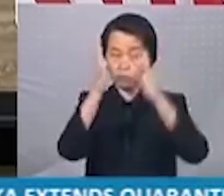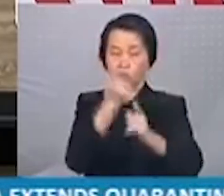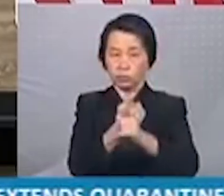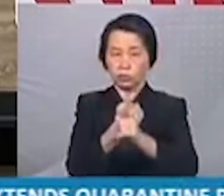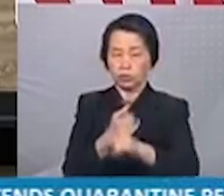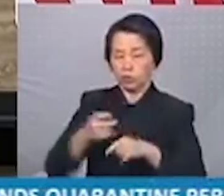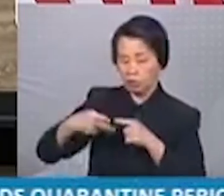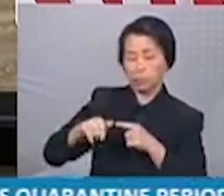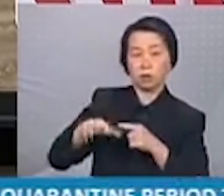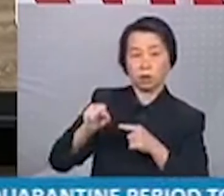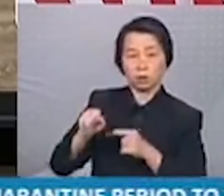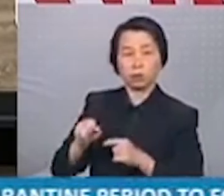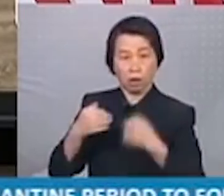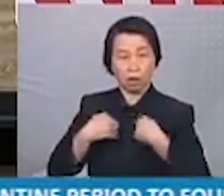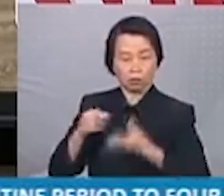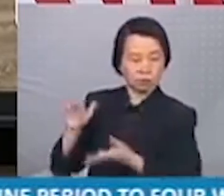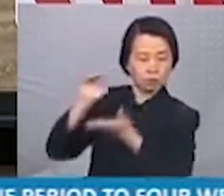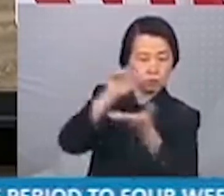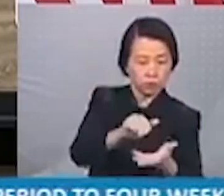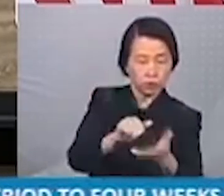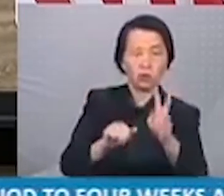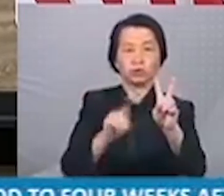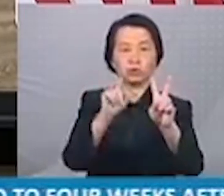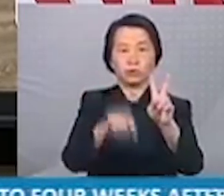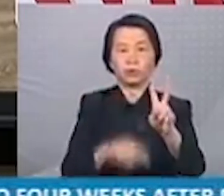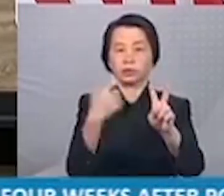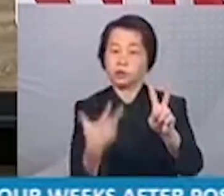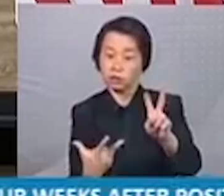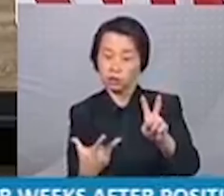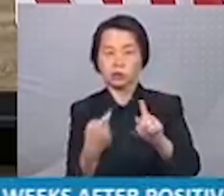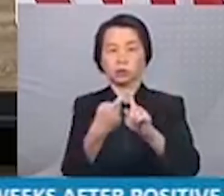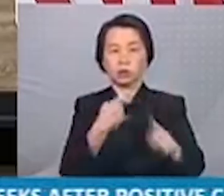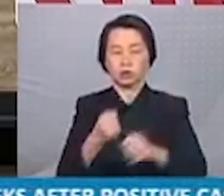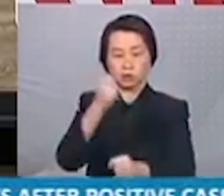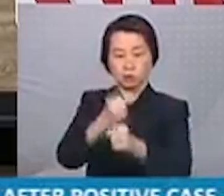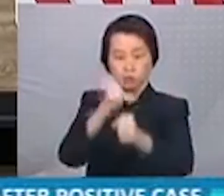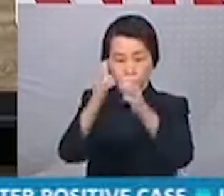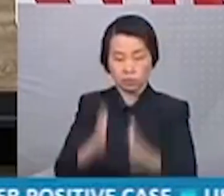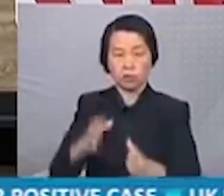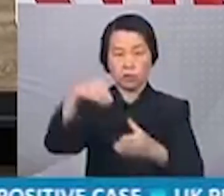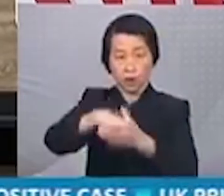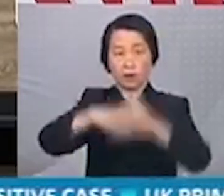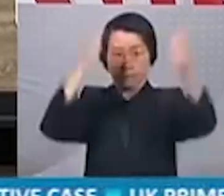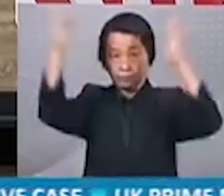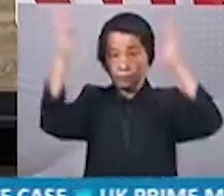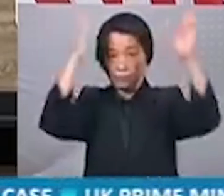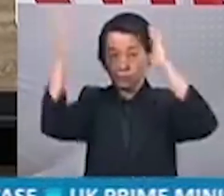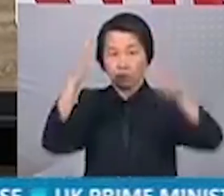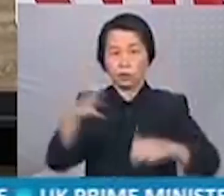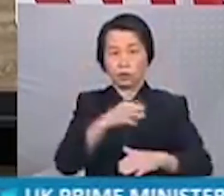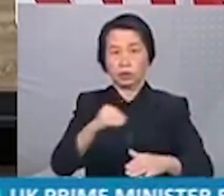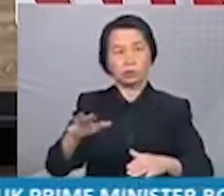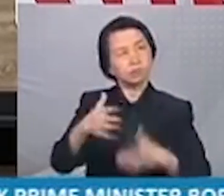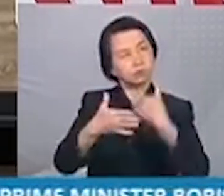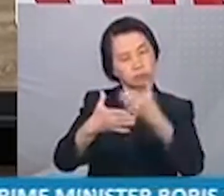sektor ini menyumbang lebih dua pertiga dari pada jumlah pekerjaan di tiga hari ini dan hampir